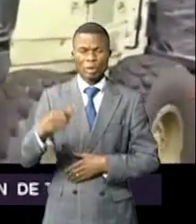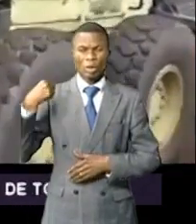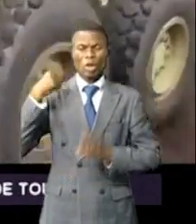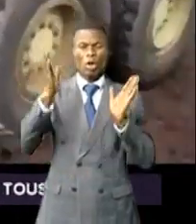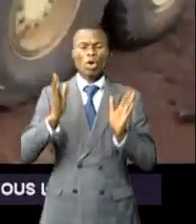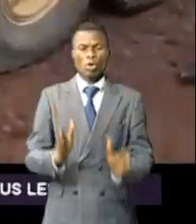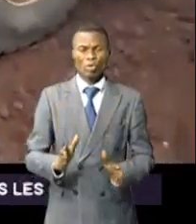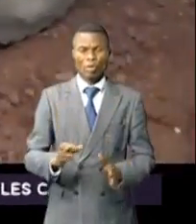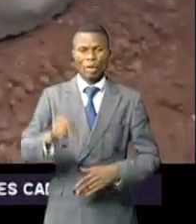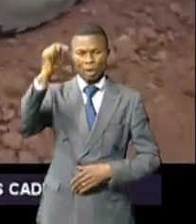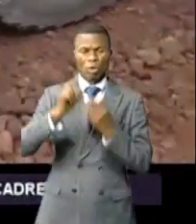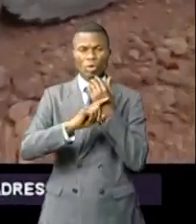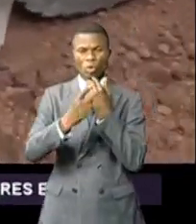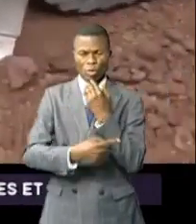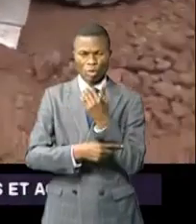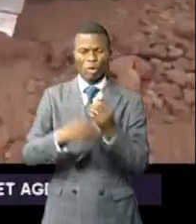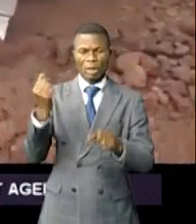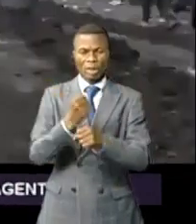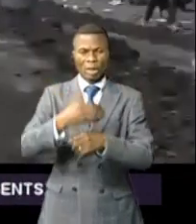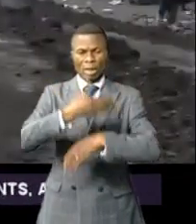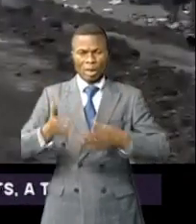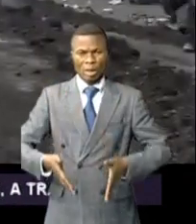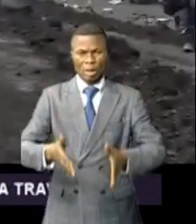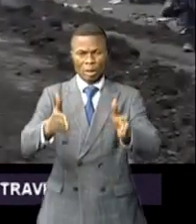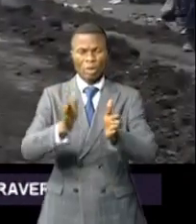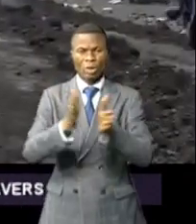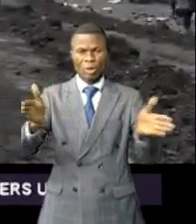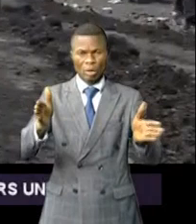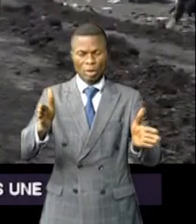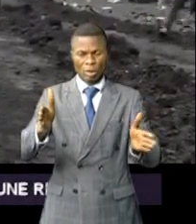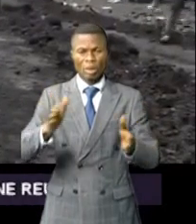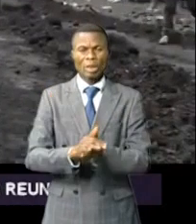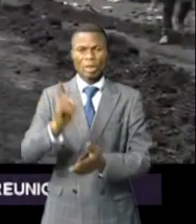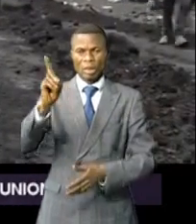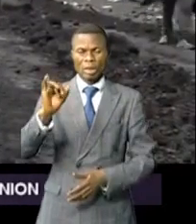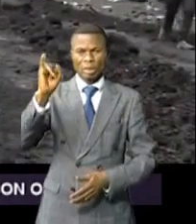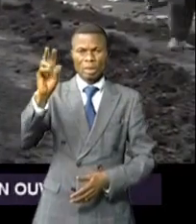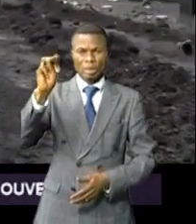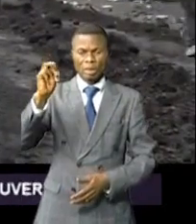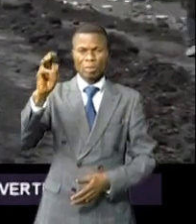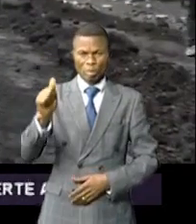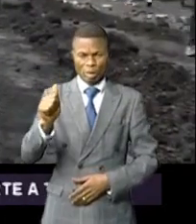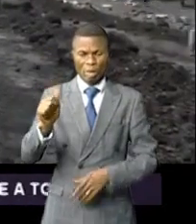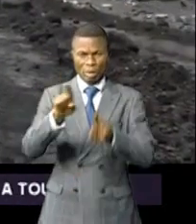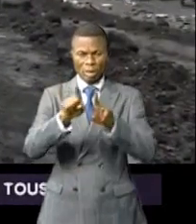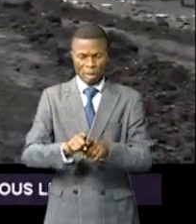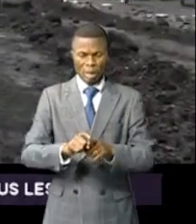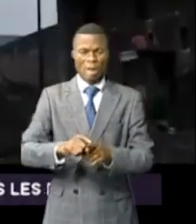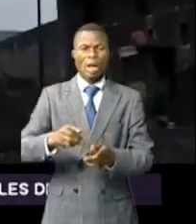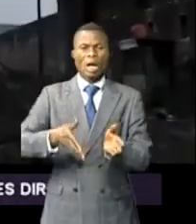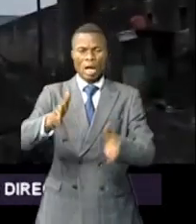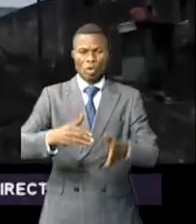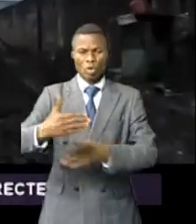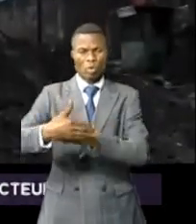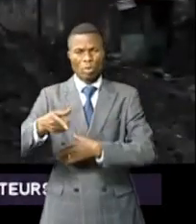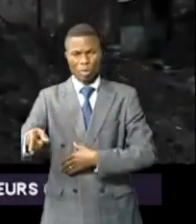Ndima Kangba, des travaux de construction de l'avenue Général Constant Ndima, ex-avenue du port, et ses embranchements et